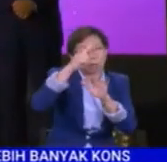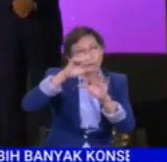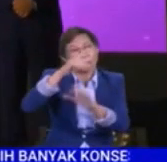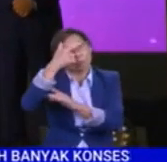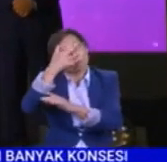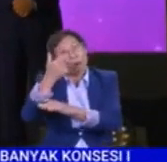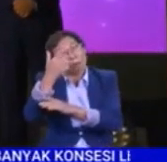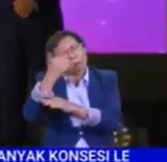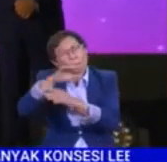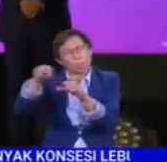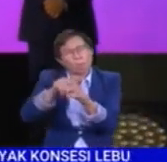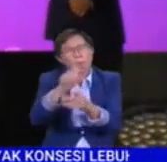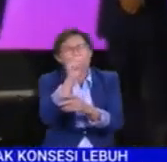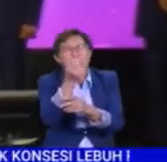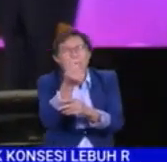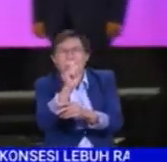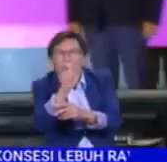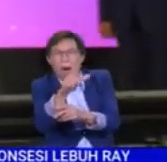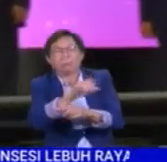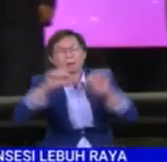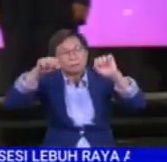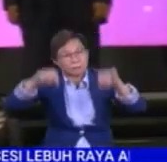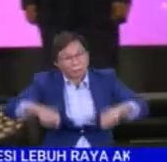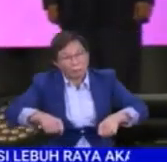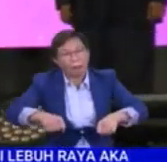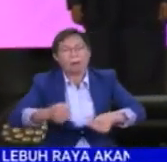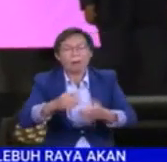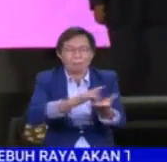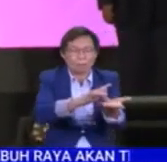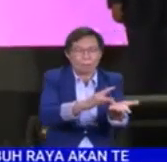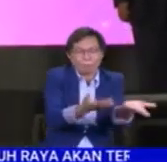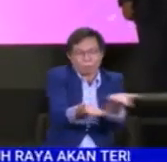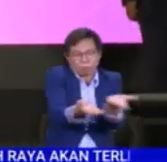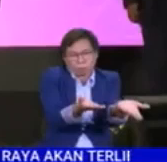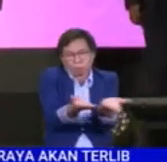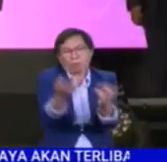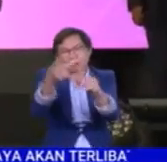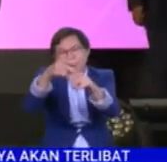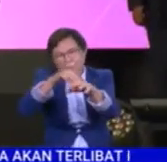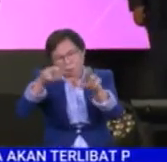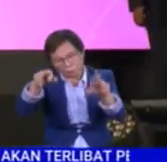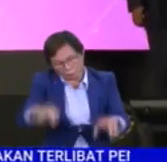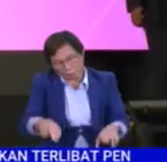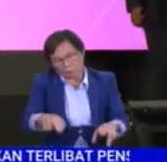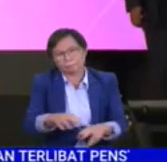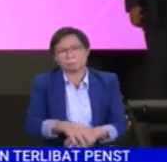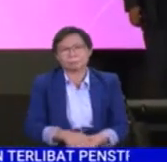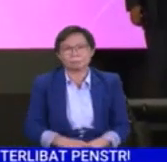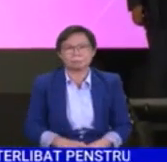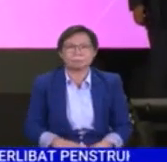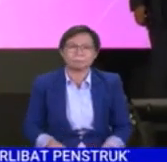melibatkan kos yang sangat tinggi di samping dapat memberikan rawatan perkhidmatan kepada rakyat.